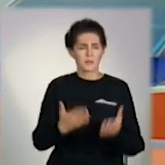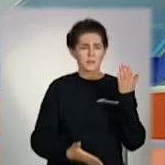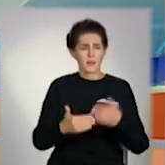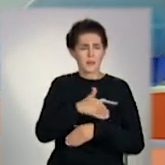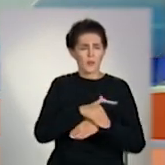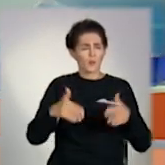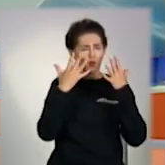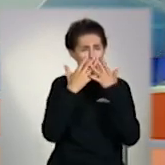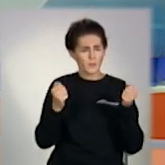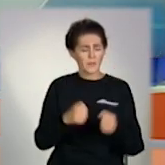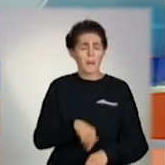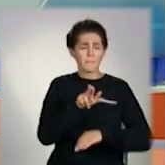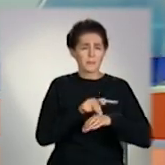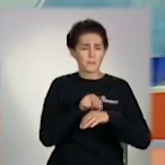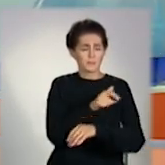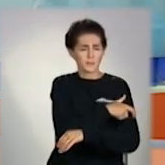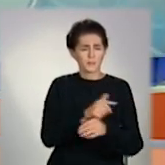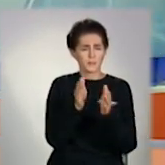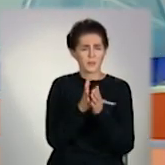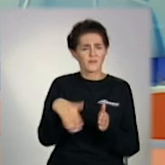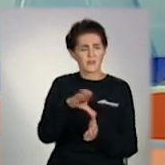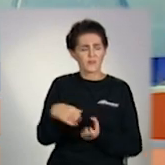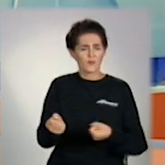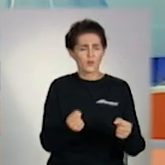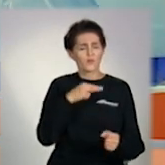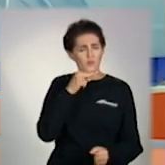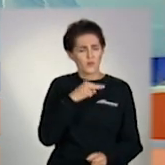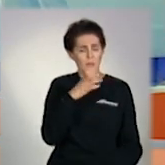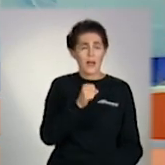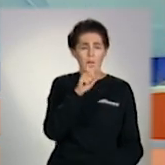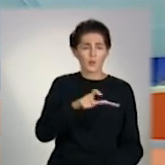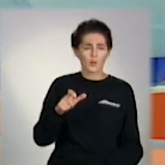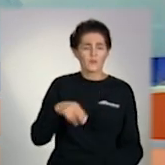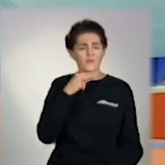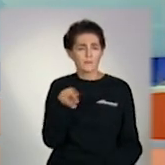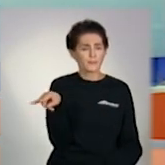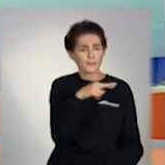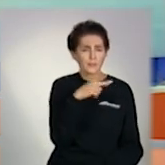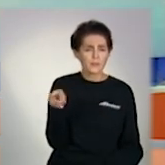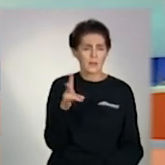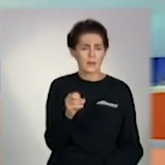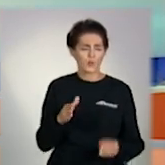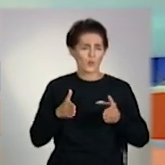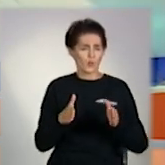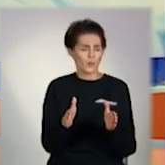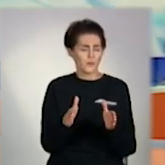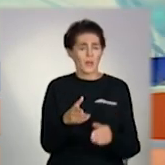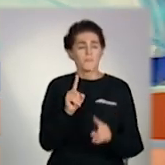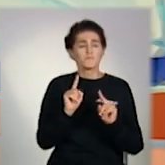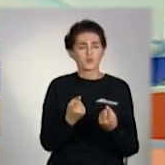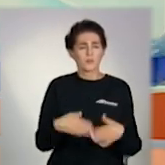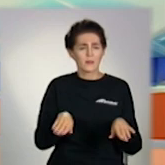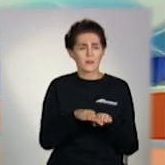темно. Патрульні просять водіїв бути обачними, а пішоходів стати більш помітними на дорозі. Чому